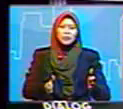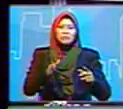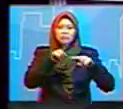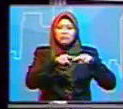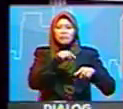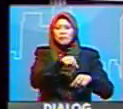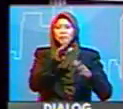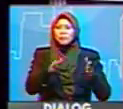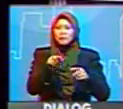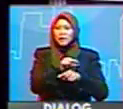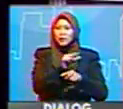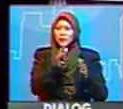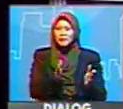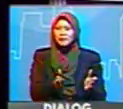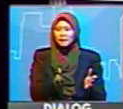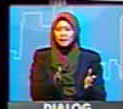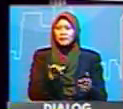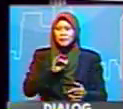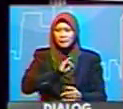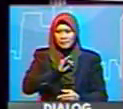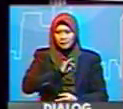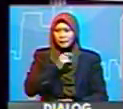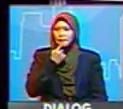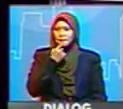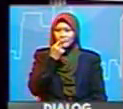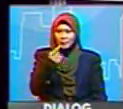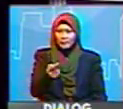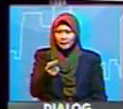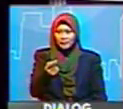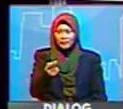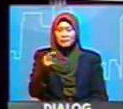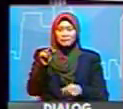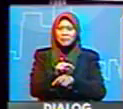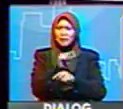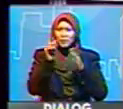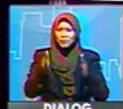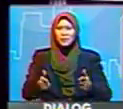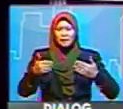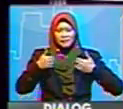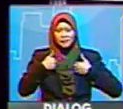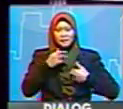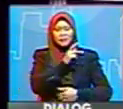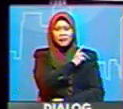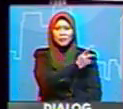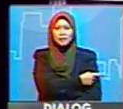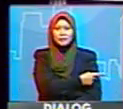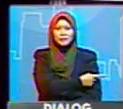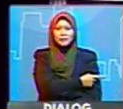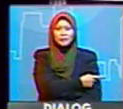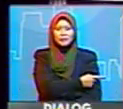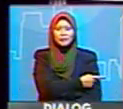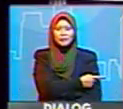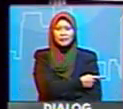saya tekankan bahawa pengguna mempunyai kuasa Sebab saya lihat daripada banyak